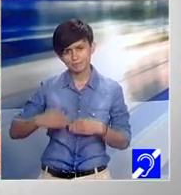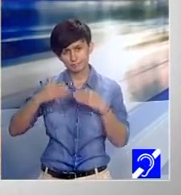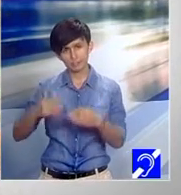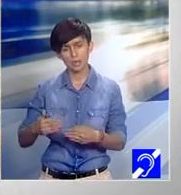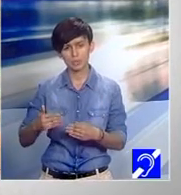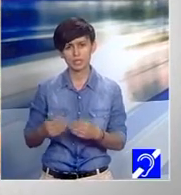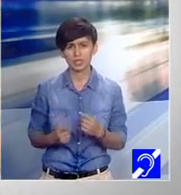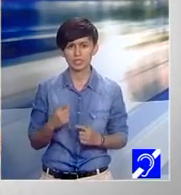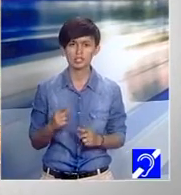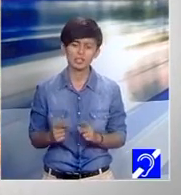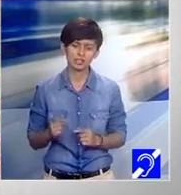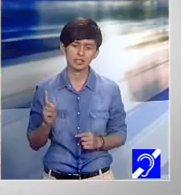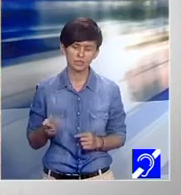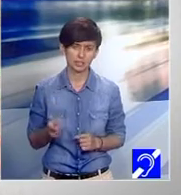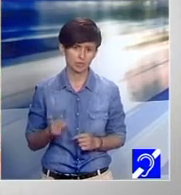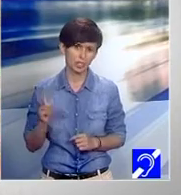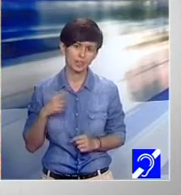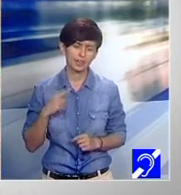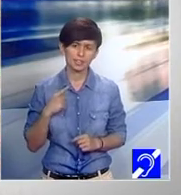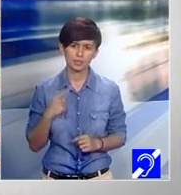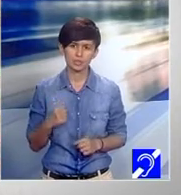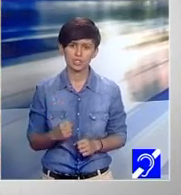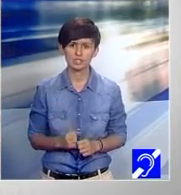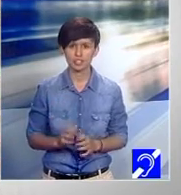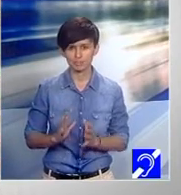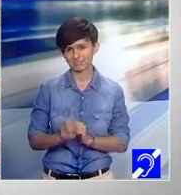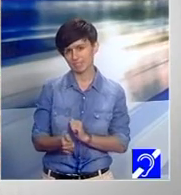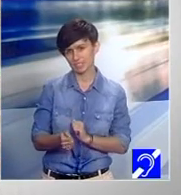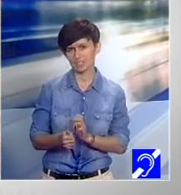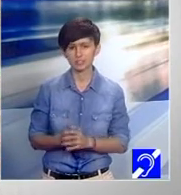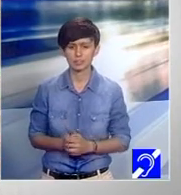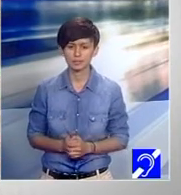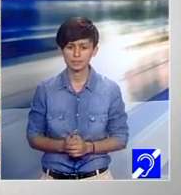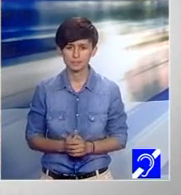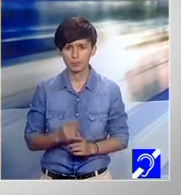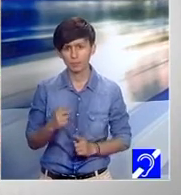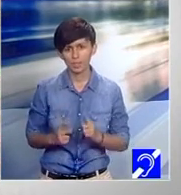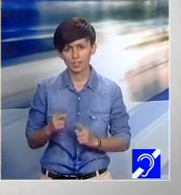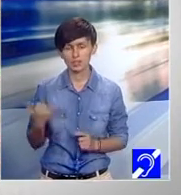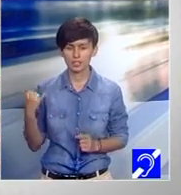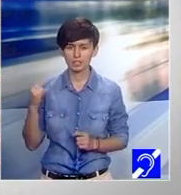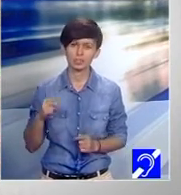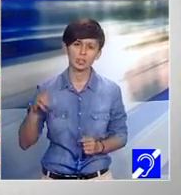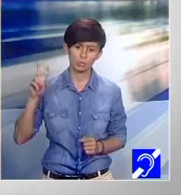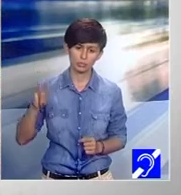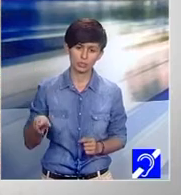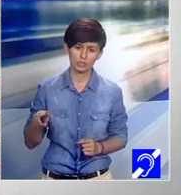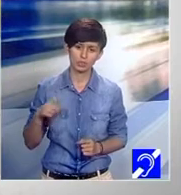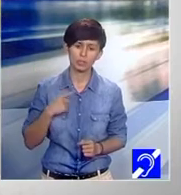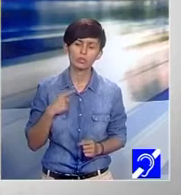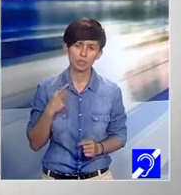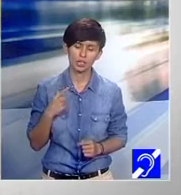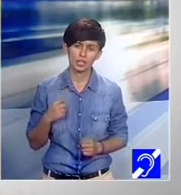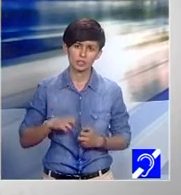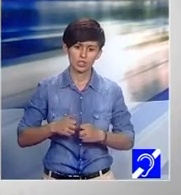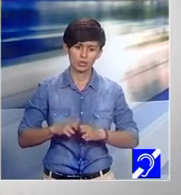optimul nu este chiar un dezastru, dar dacă venim cu 2 luni, atunci deja